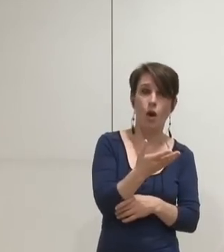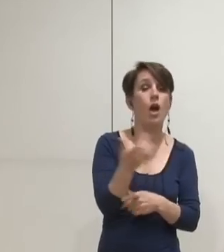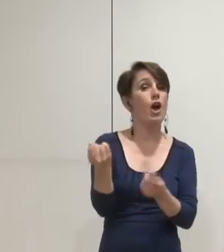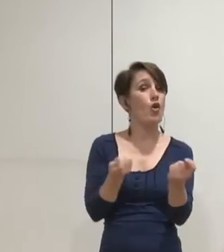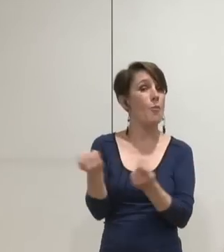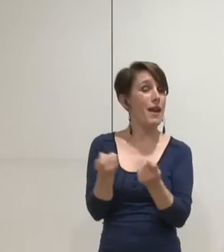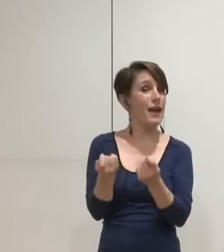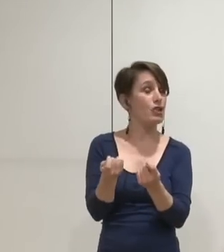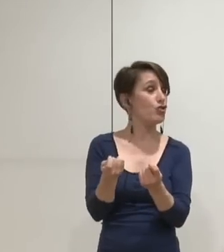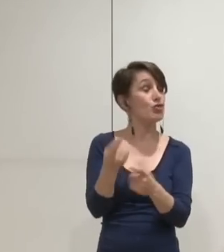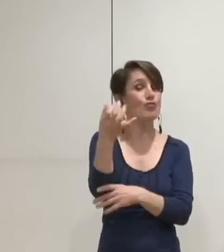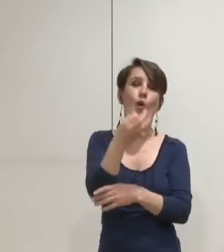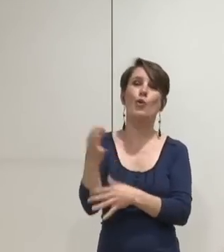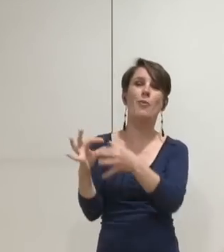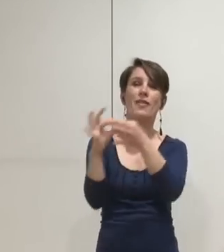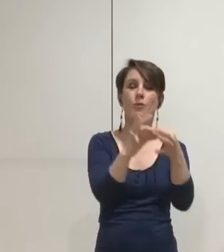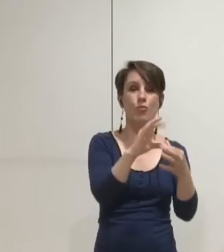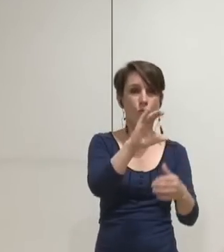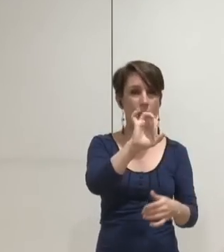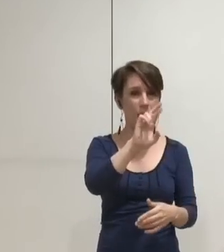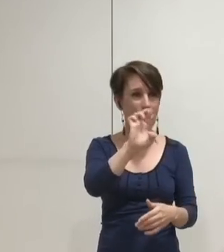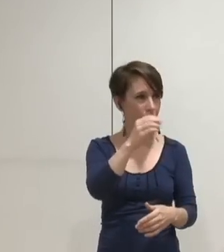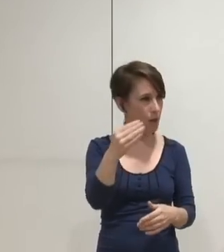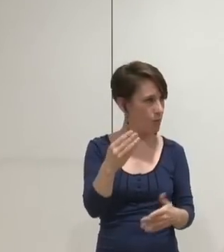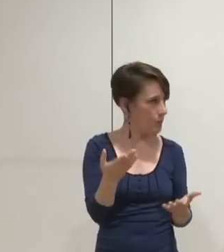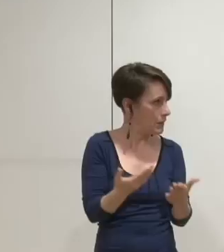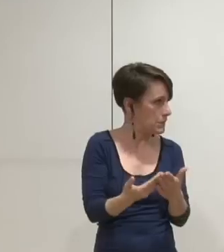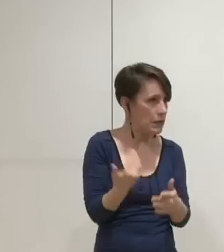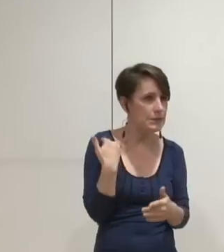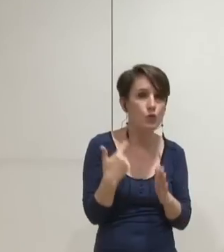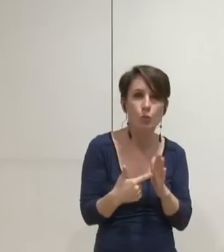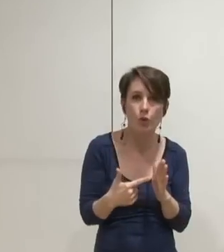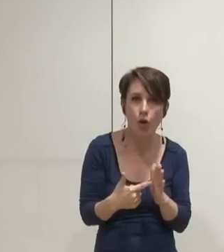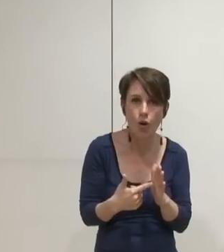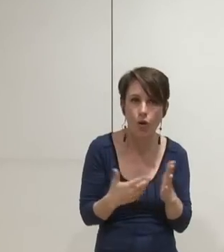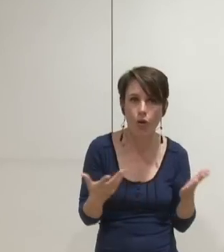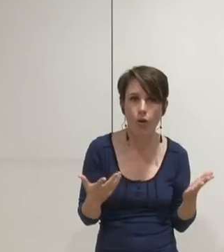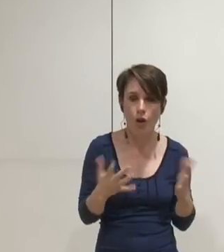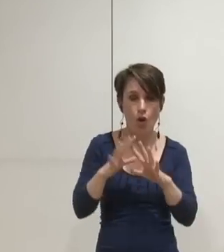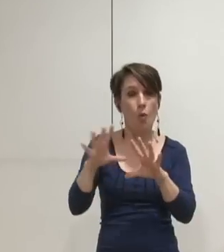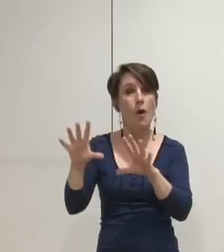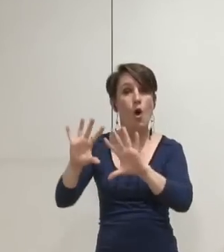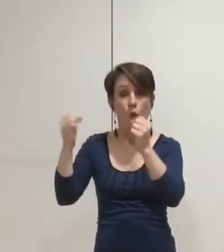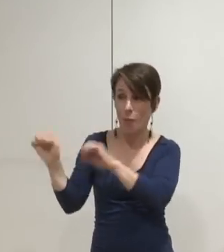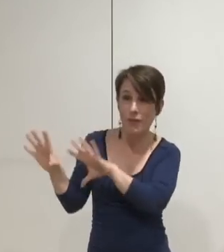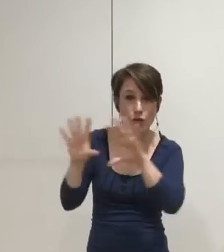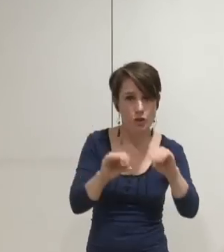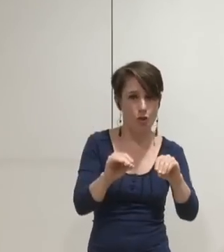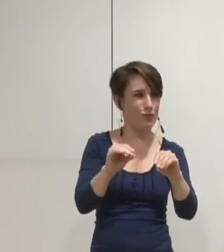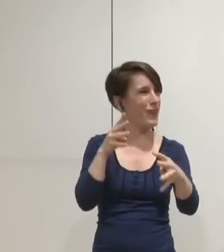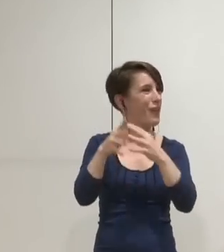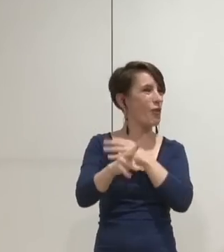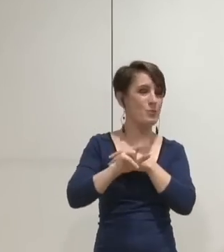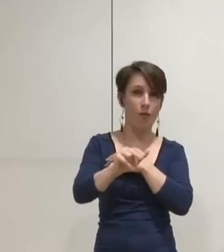depuis quand que la métropolisation rend cette régie impérieuse au regard des transferts de compétences et que dans le même temps